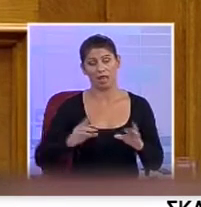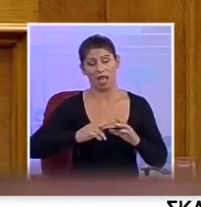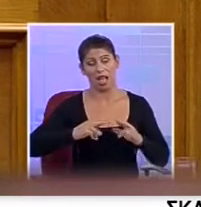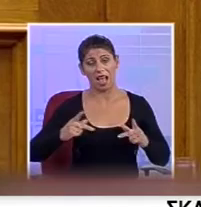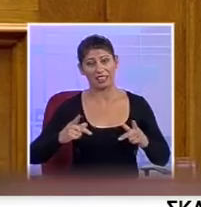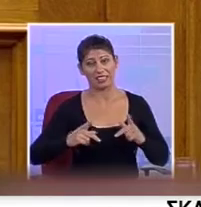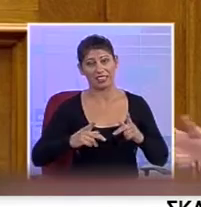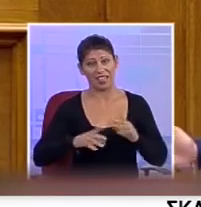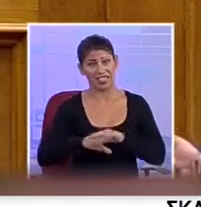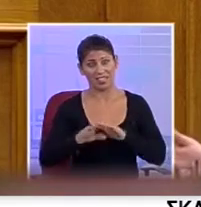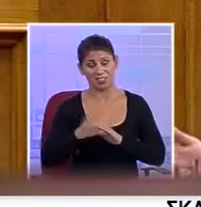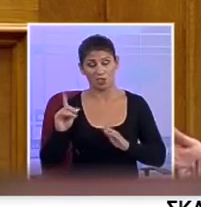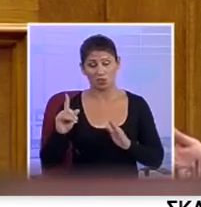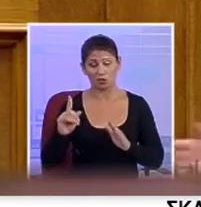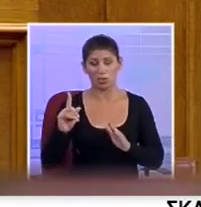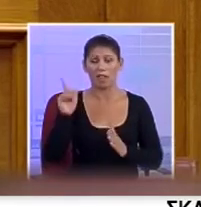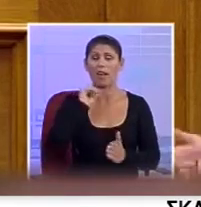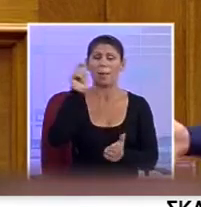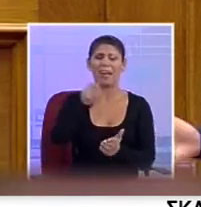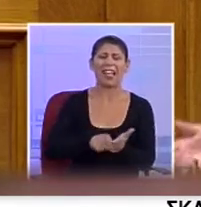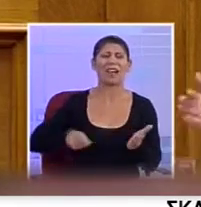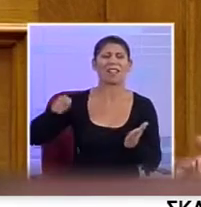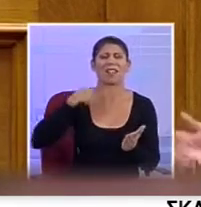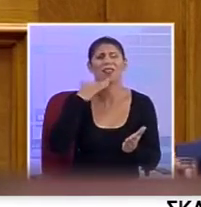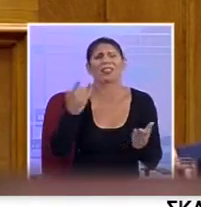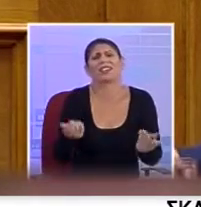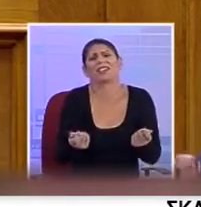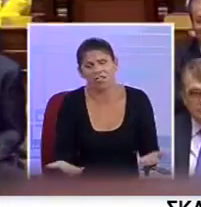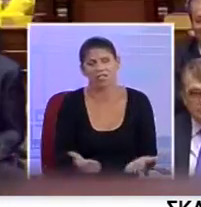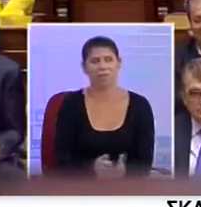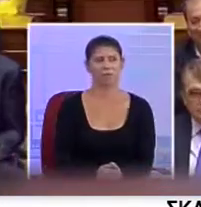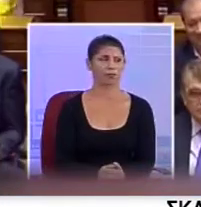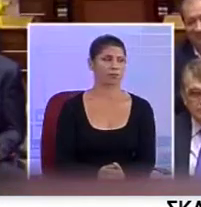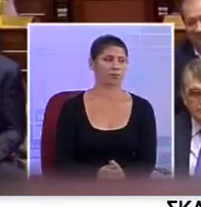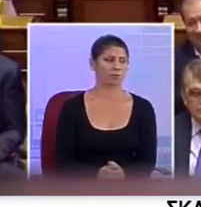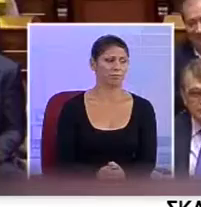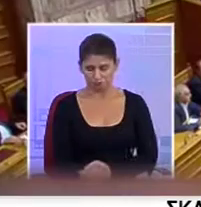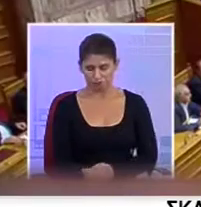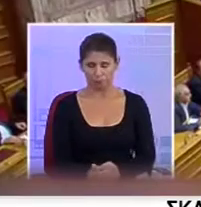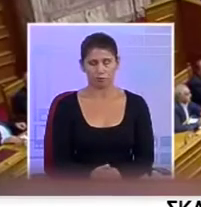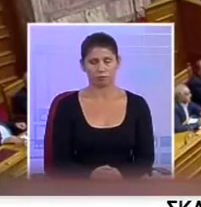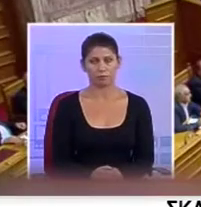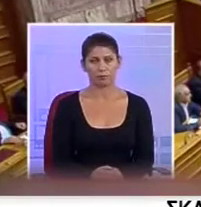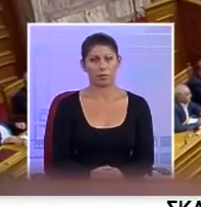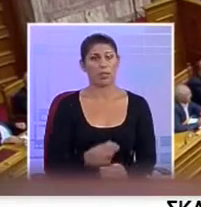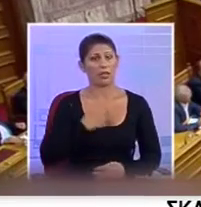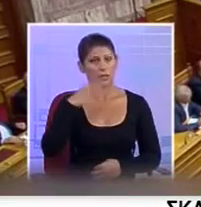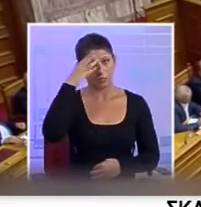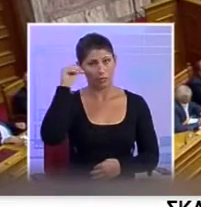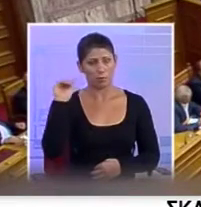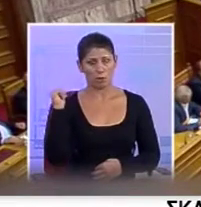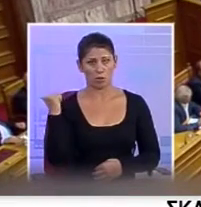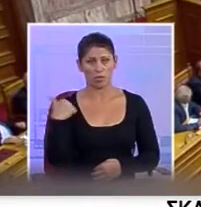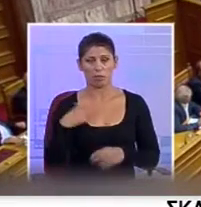Αντιδεξιός αλακάρτ δεν γίνεται, κύριε Τσίπρα. Πολύ απλά, δεν γίνεται. Μας απευθύνατε, κύριε Τσίπρα, μια